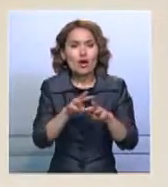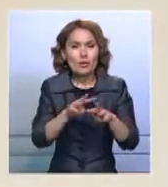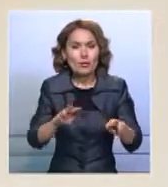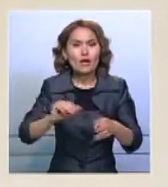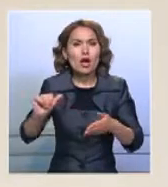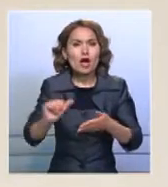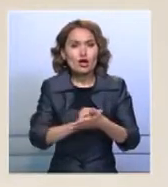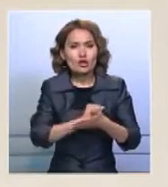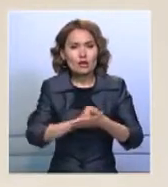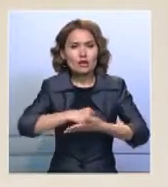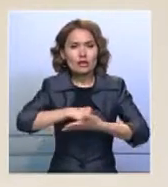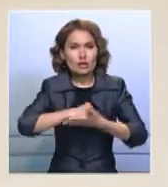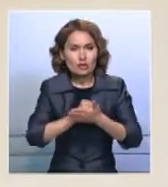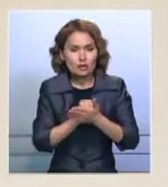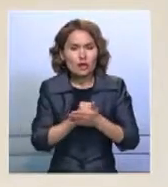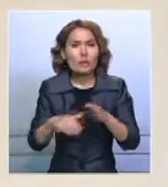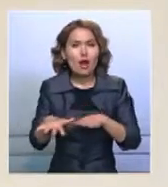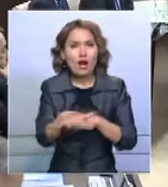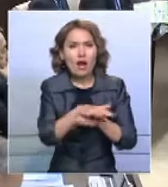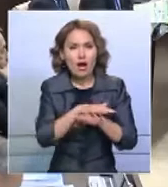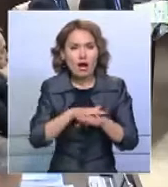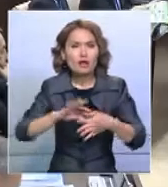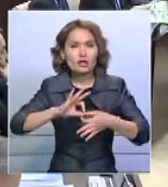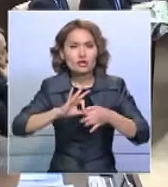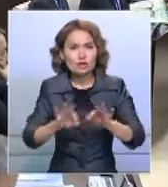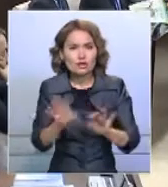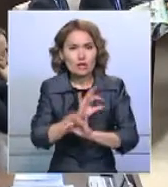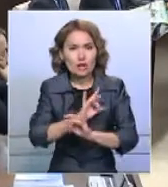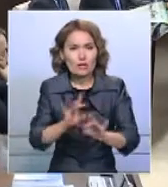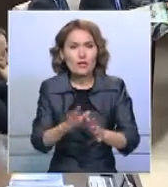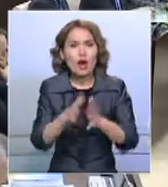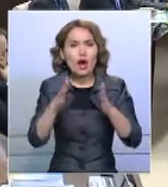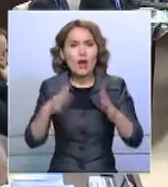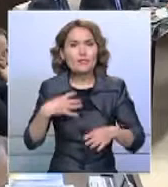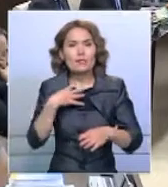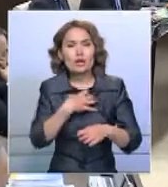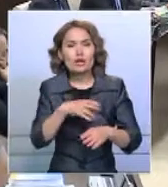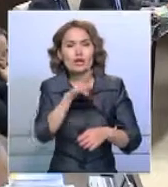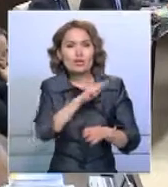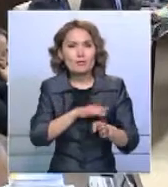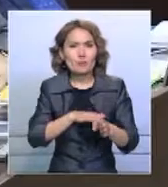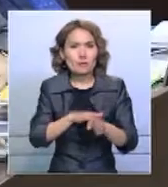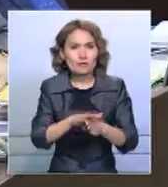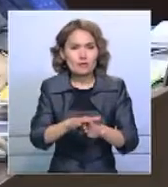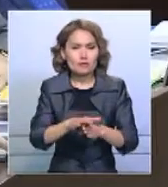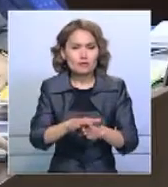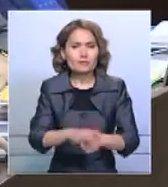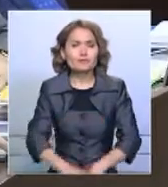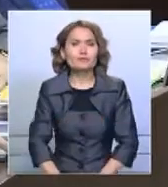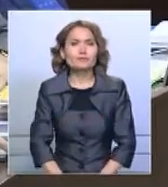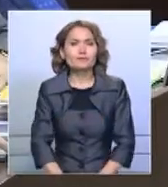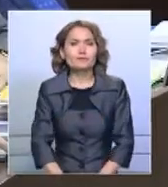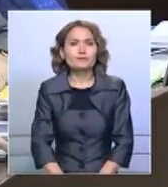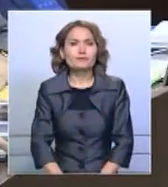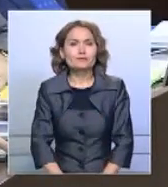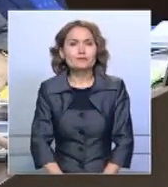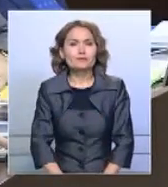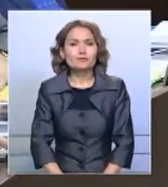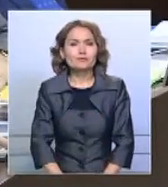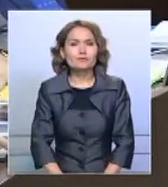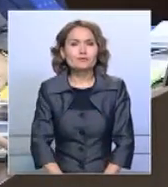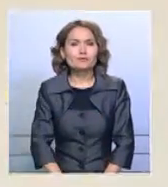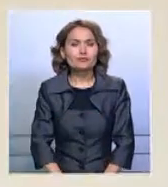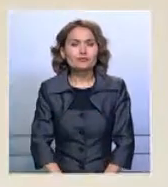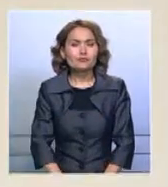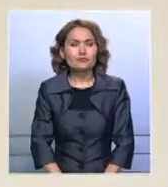алдында құжаттың мәнісін халыққа түсіндіру шаралары бойынша ауқымды және маңызды жұмыс атқару міндеті тұр, дейді сенат төрағасы.